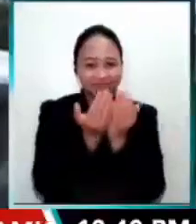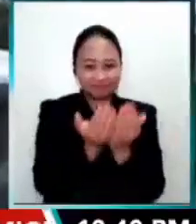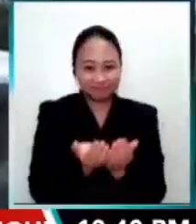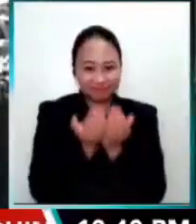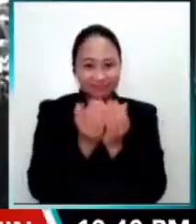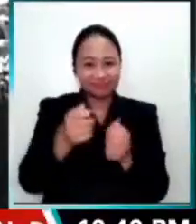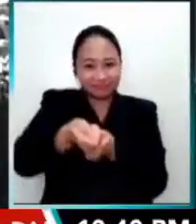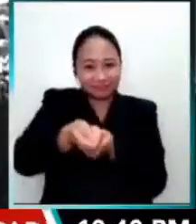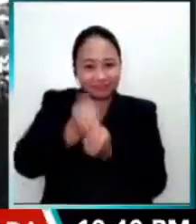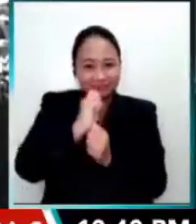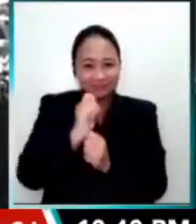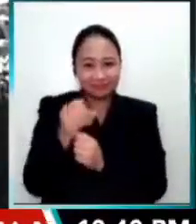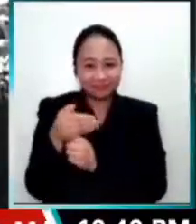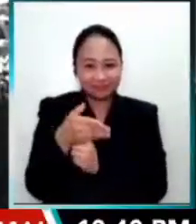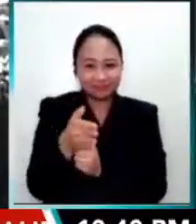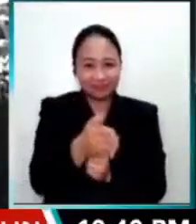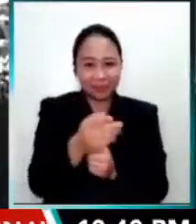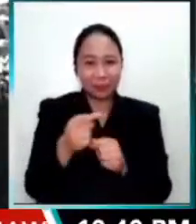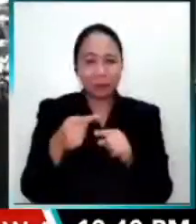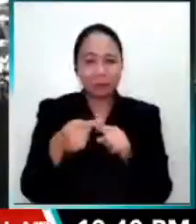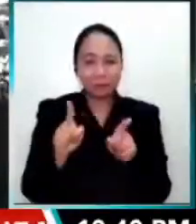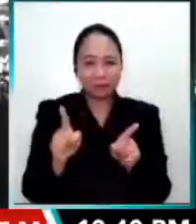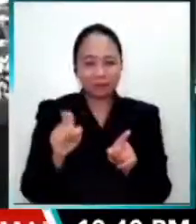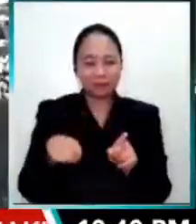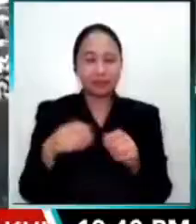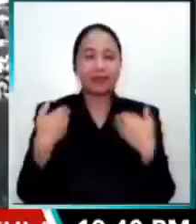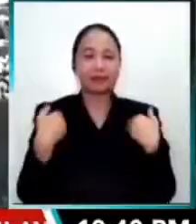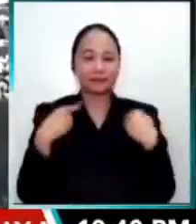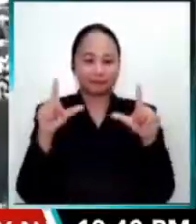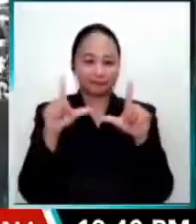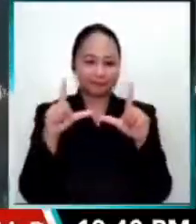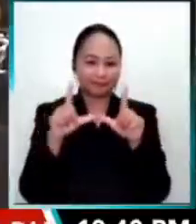municipal waters basta may permiso ng LGU.